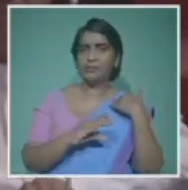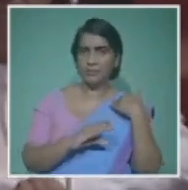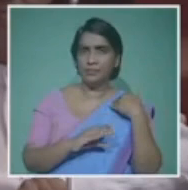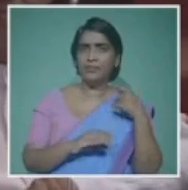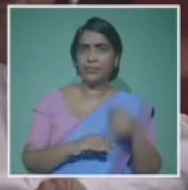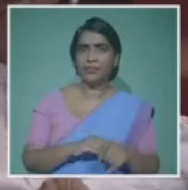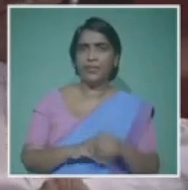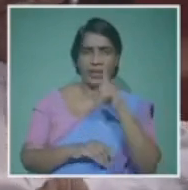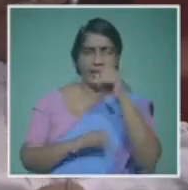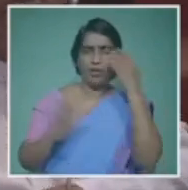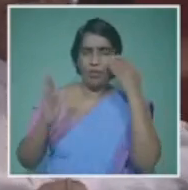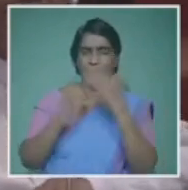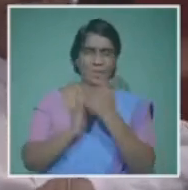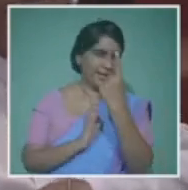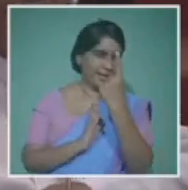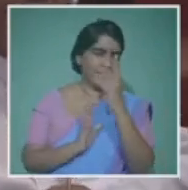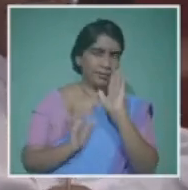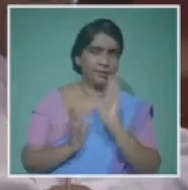එක අයිටම් එකක් විතරයි